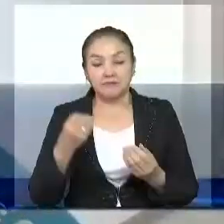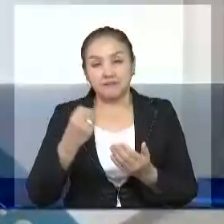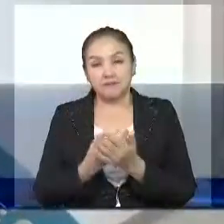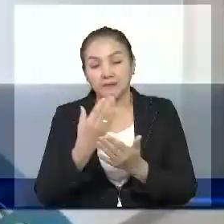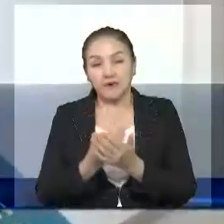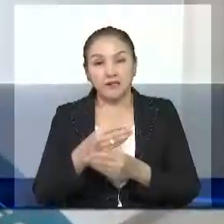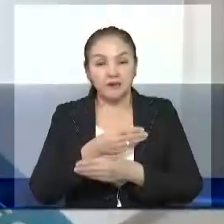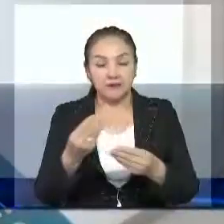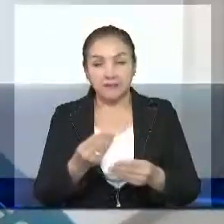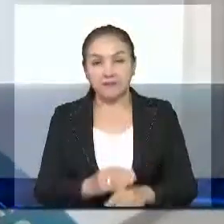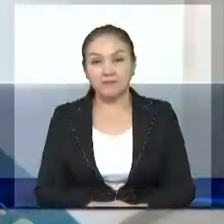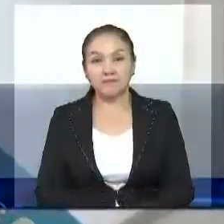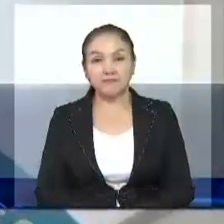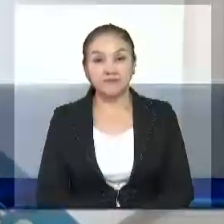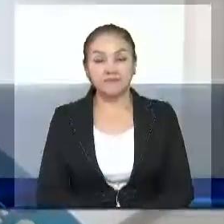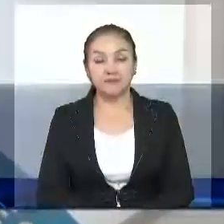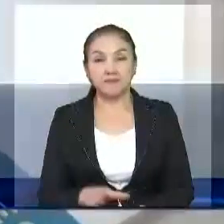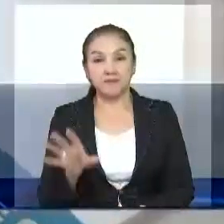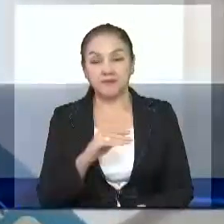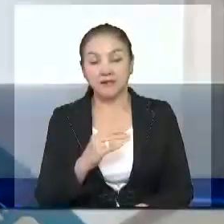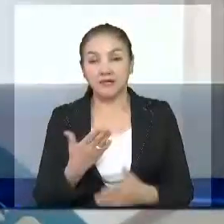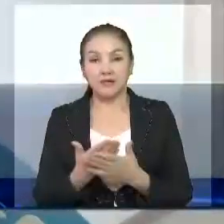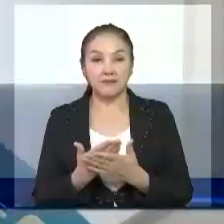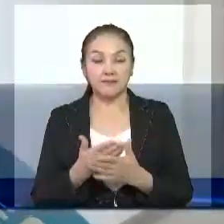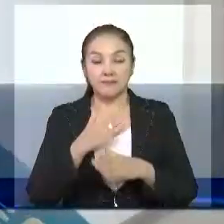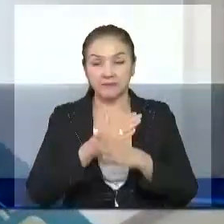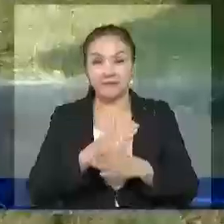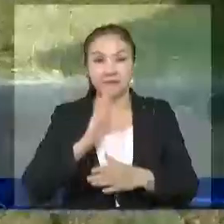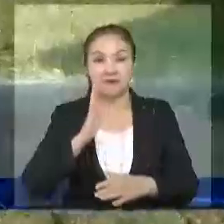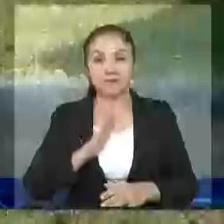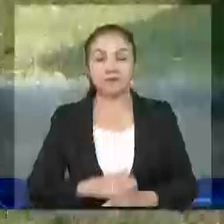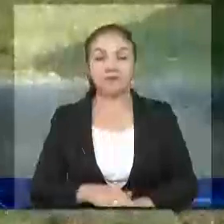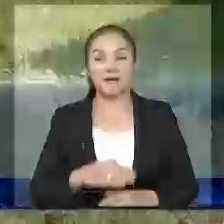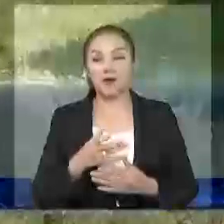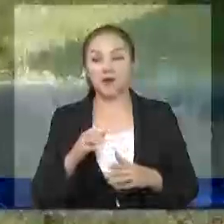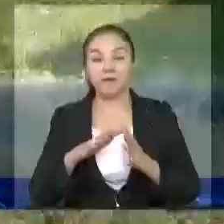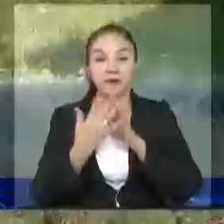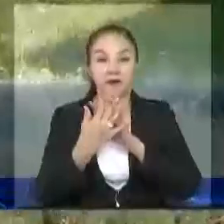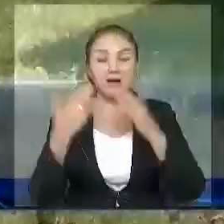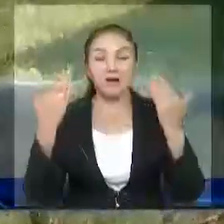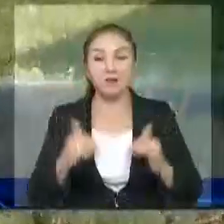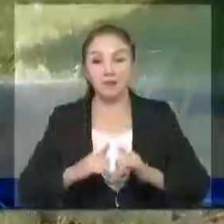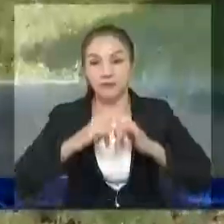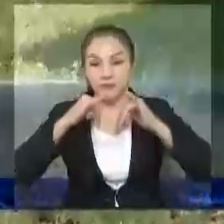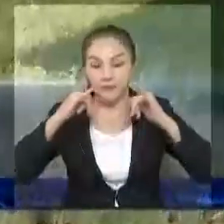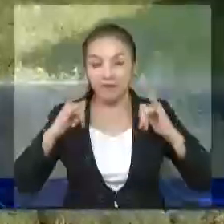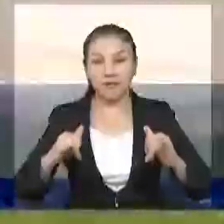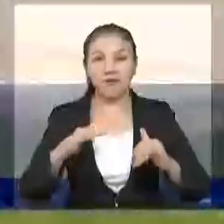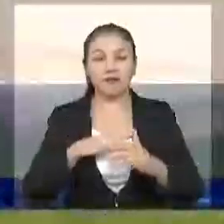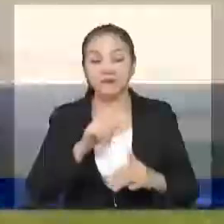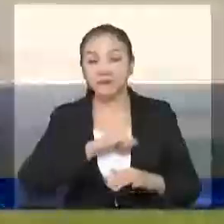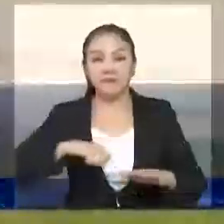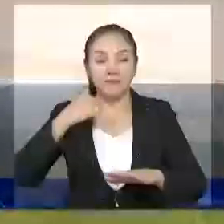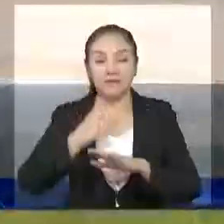кеңестерін беріп отырады. Енді барлық жағынан көмек беріп отырады. Шалғайдағы ауыл қазір көркейіп, дамып келеді. Ең